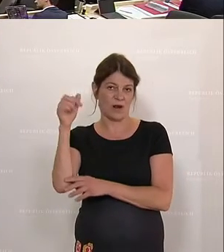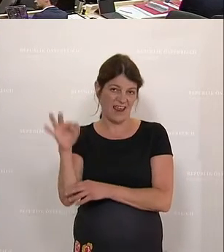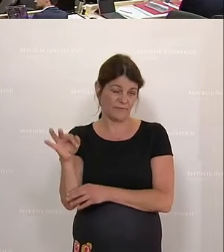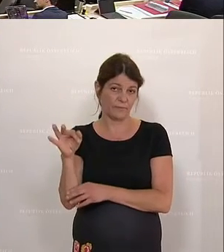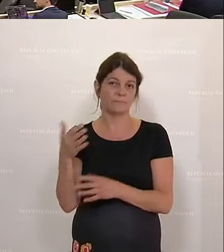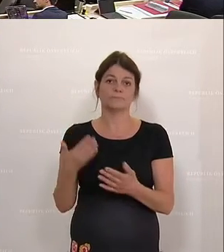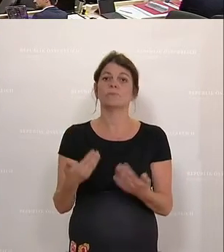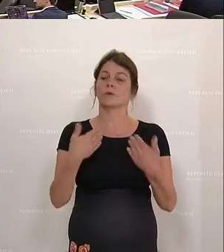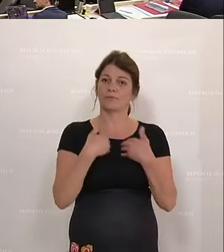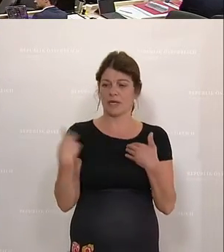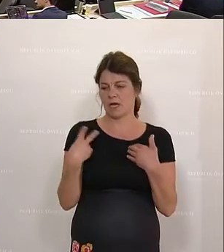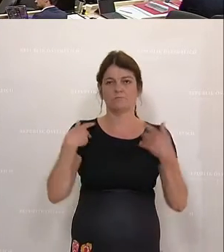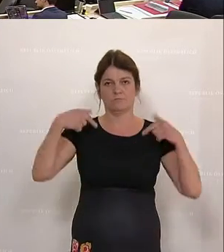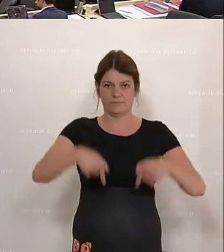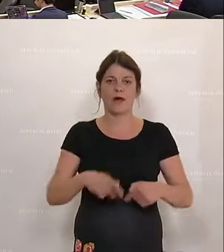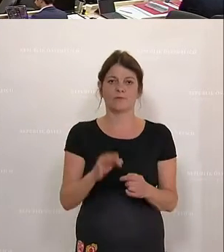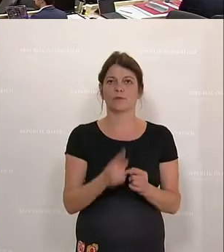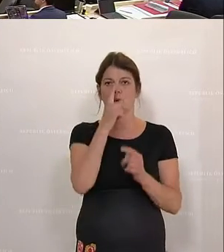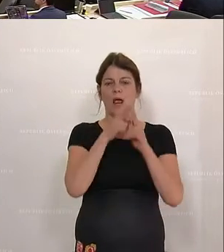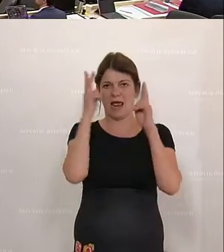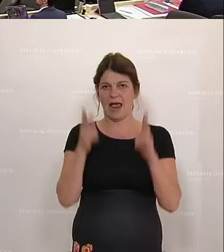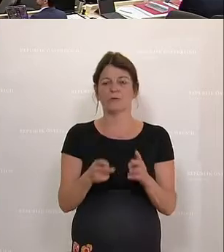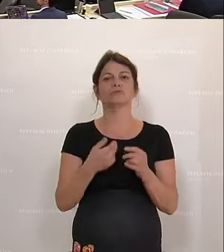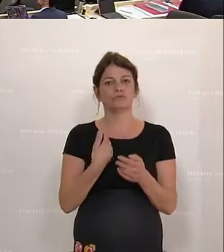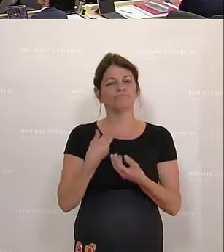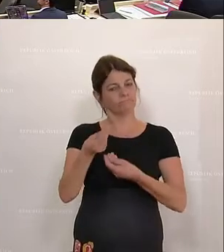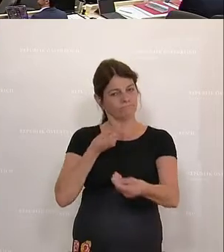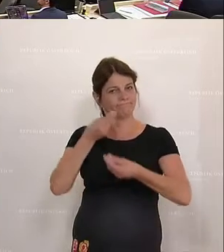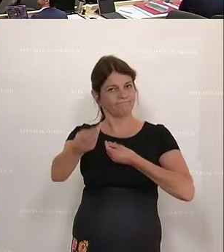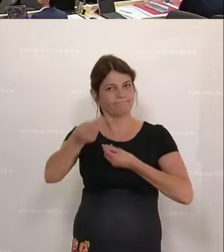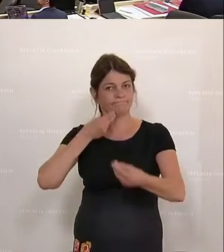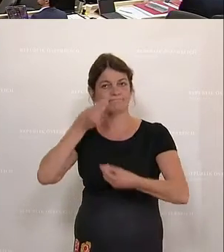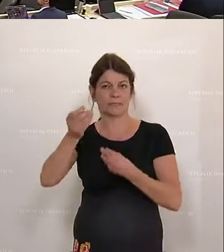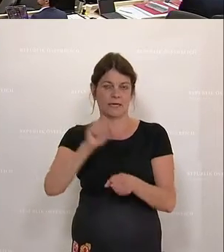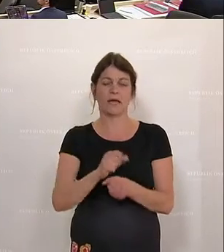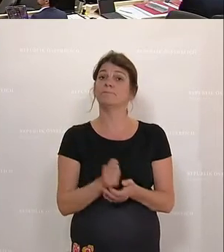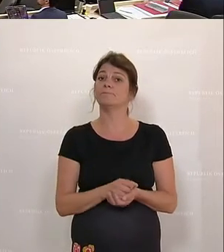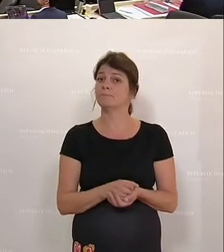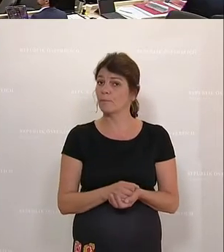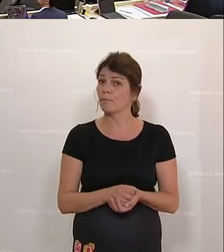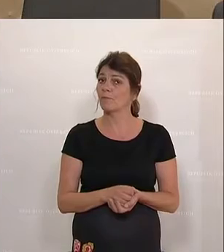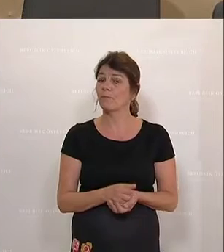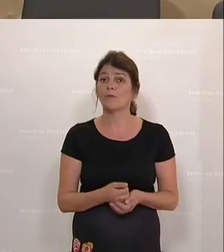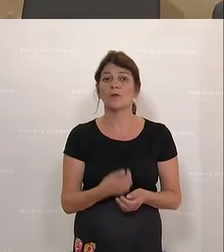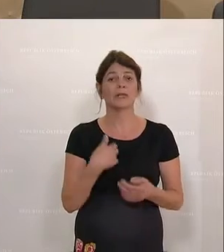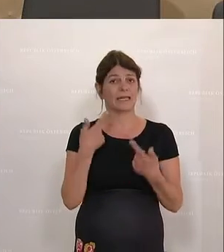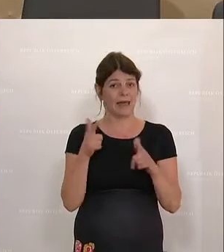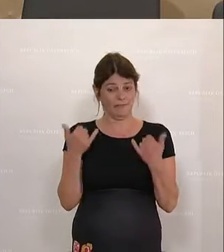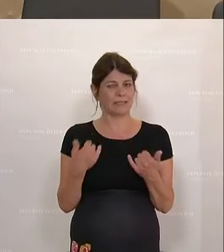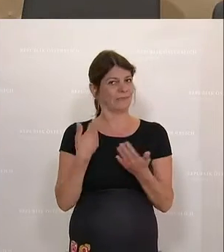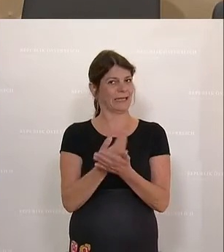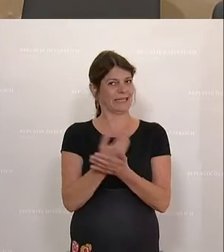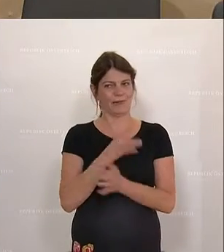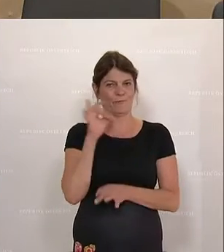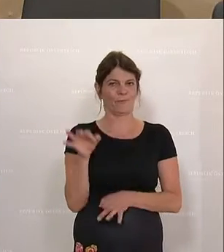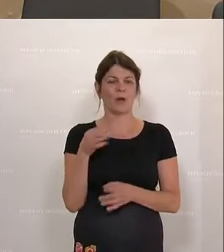wahr. Wir stehen dem Hohen Haus Rede und Antwort. Und ich darf in seiner Vertretung